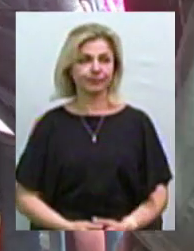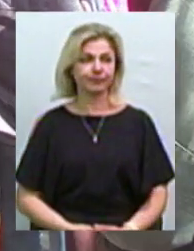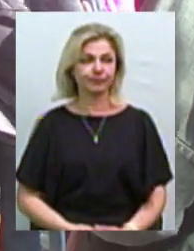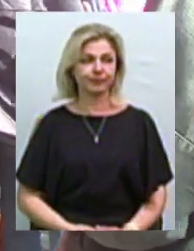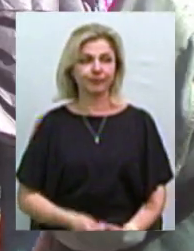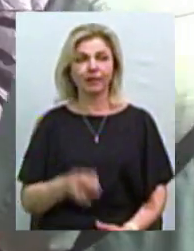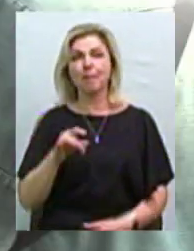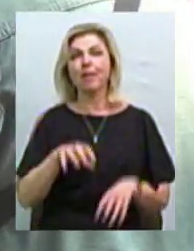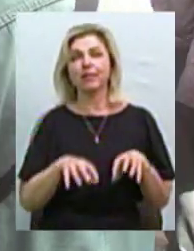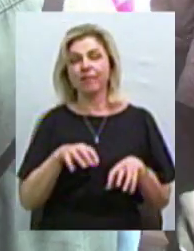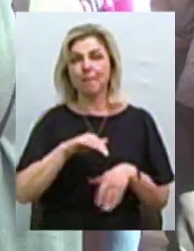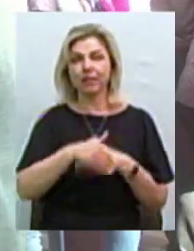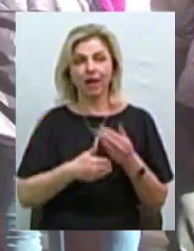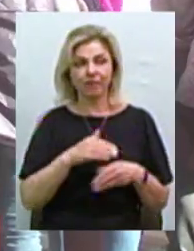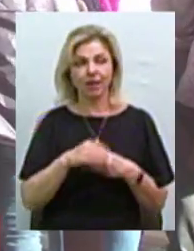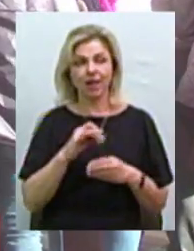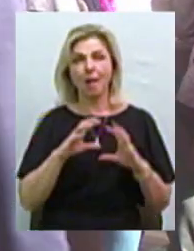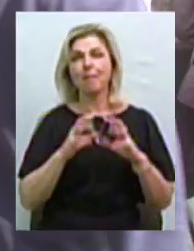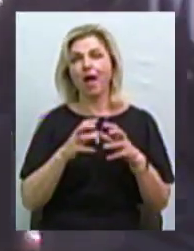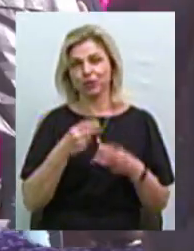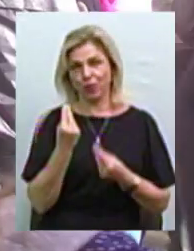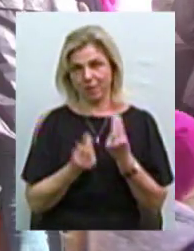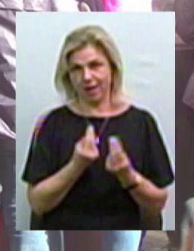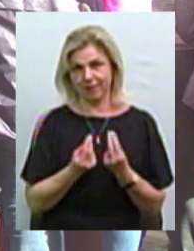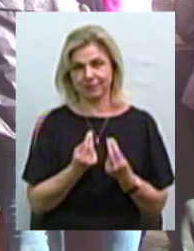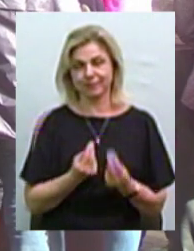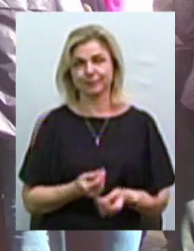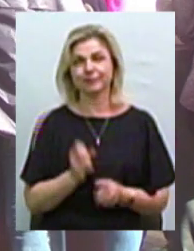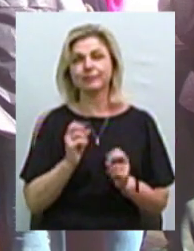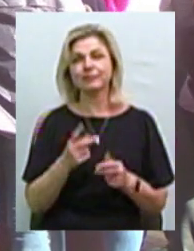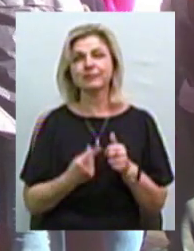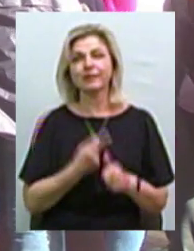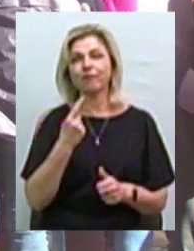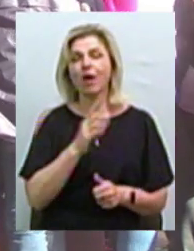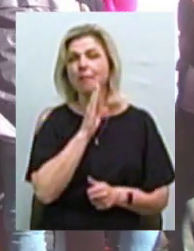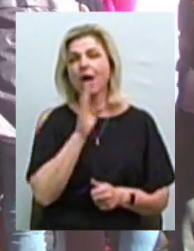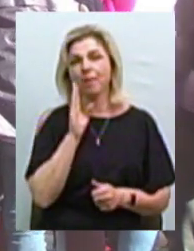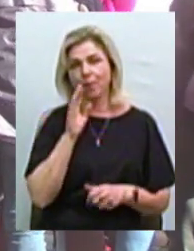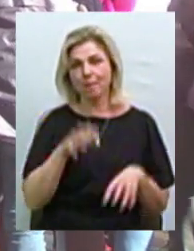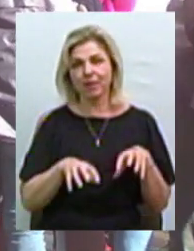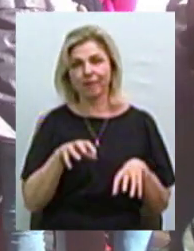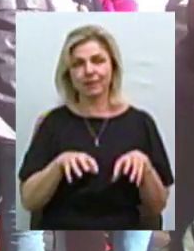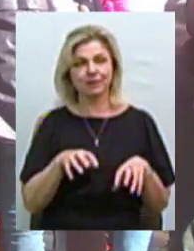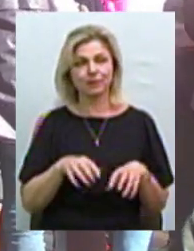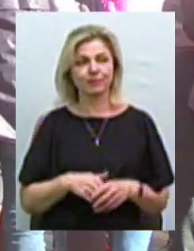плавають. А м'ячиком грається нанук? Так. А як звуть маму ведмедицю?